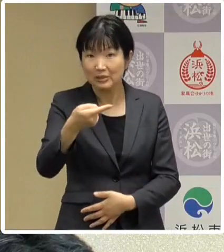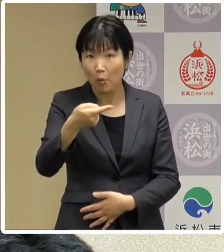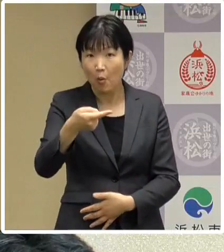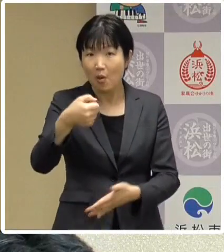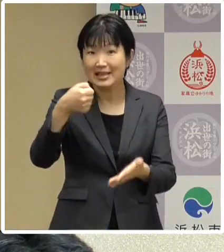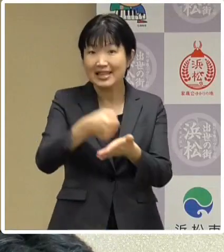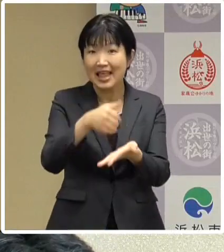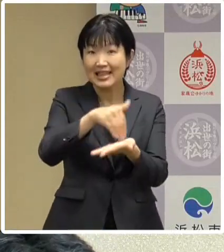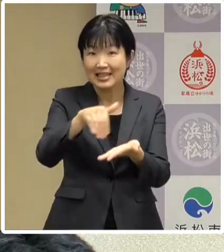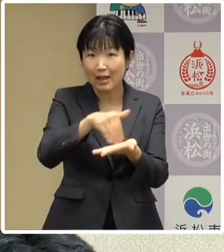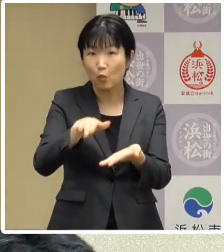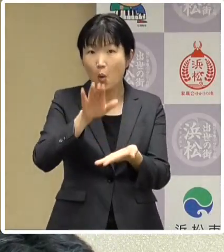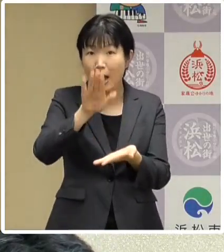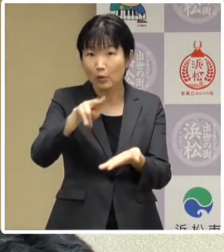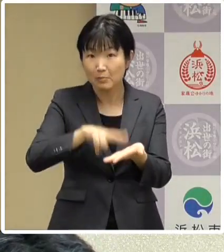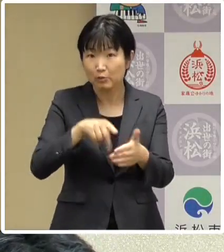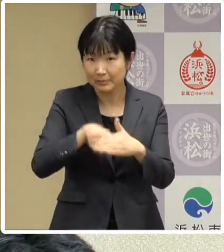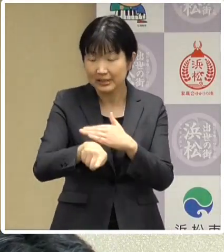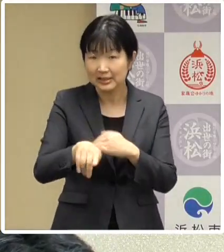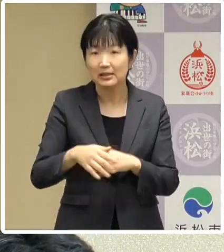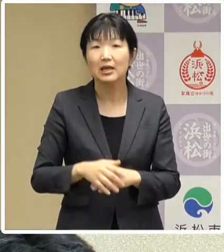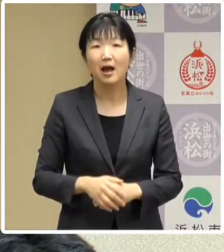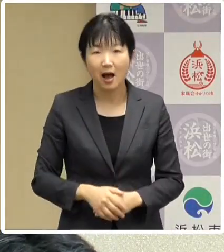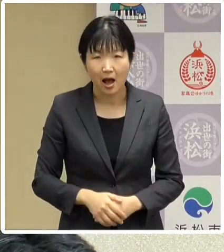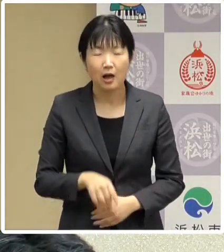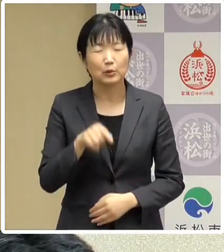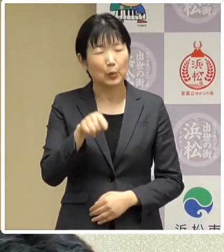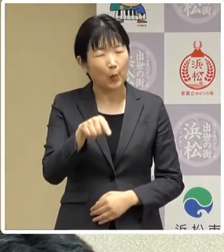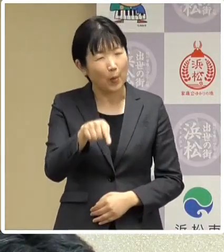でよろしいですか。 現時点でまたこの辺ははっきりとは、